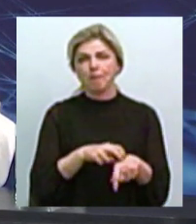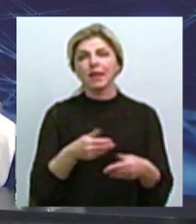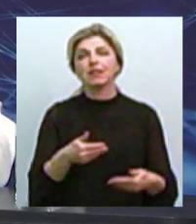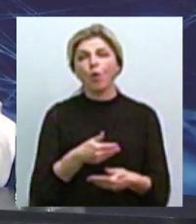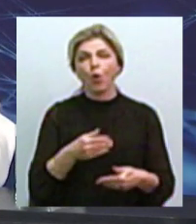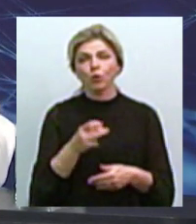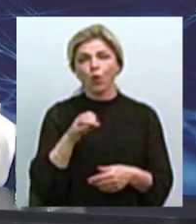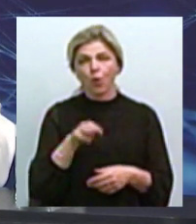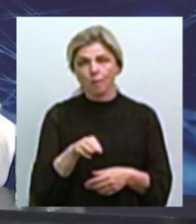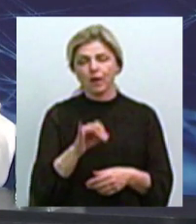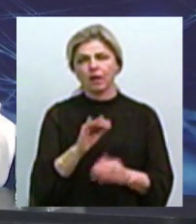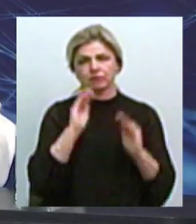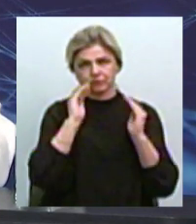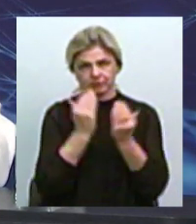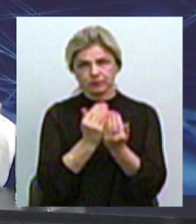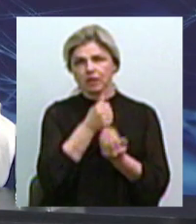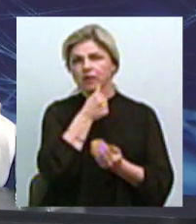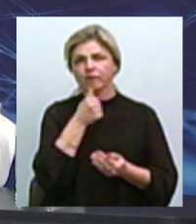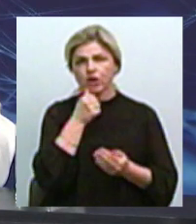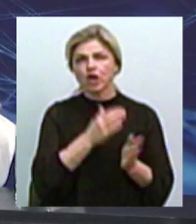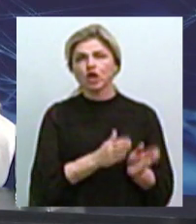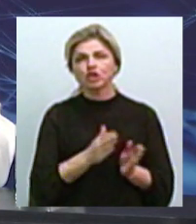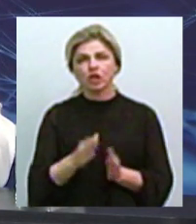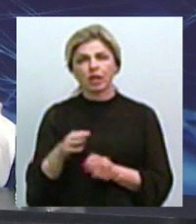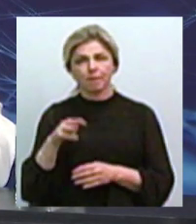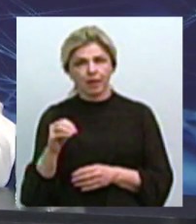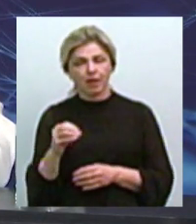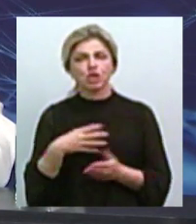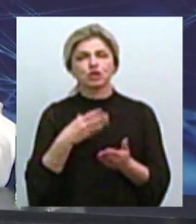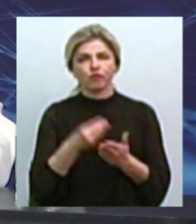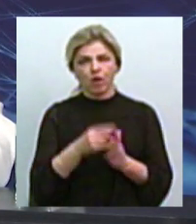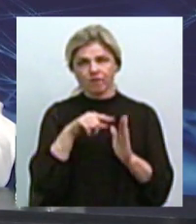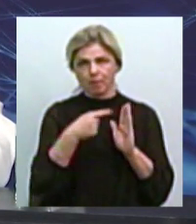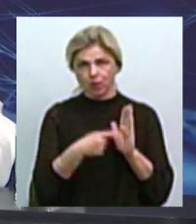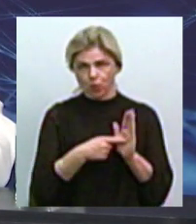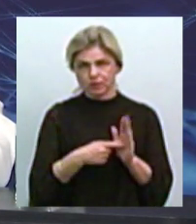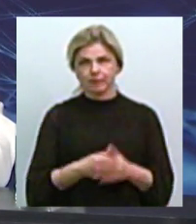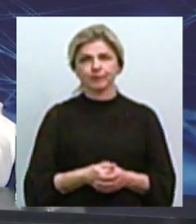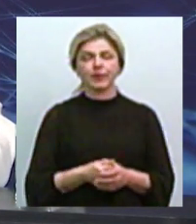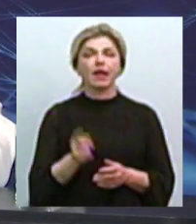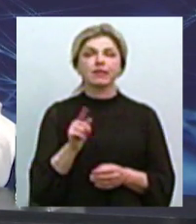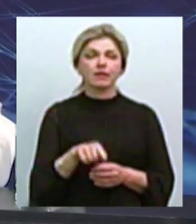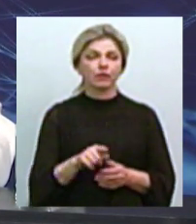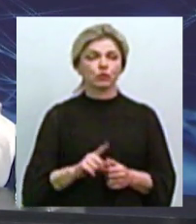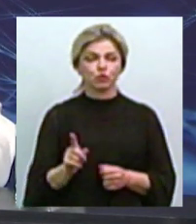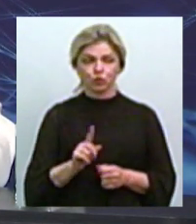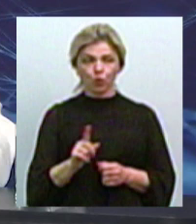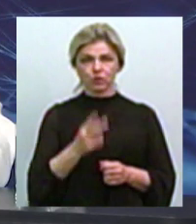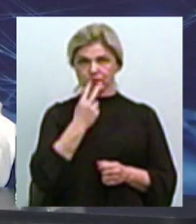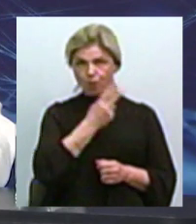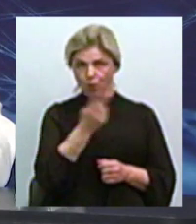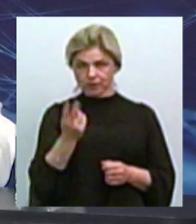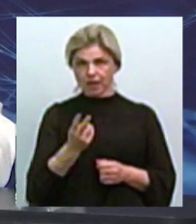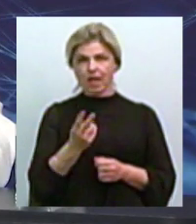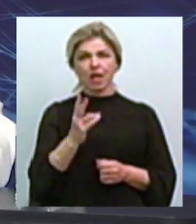абсолютно закрытом конфиденциальном режиме свои вопросы девчачьи, те, которые не зададут мамам. Те, что они не посмотрят, скорее всего,